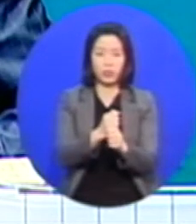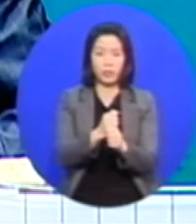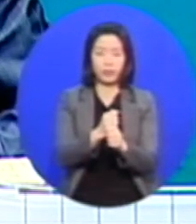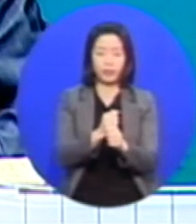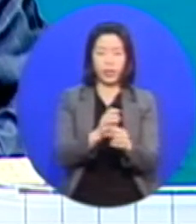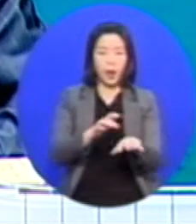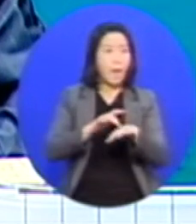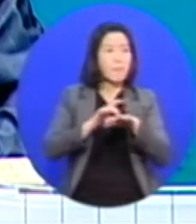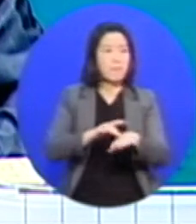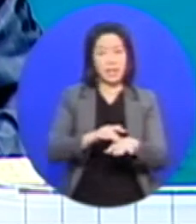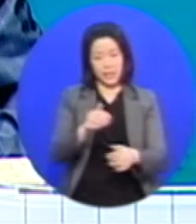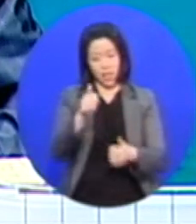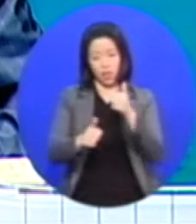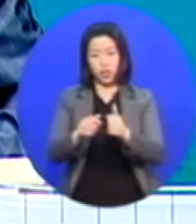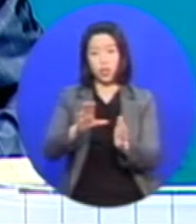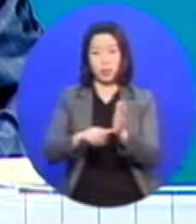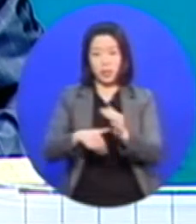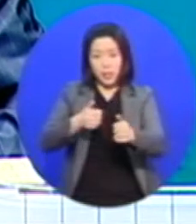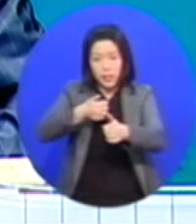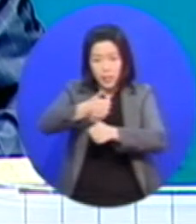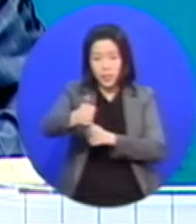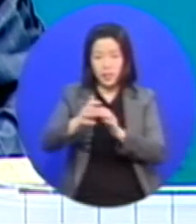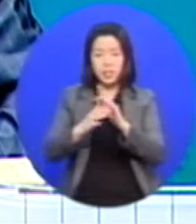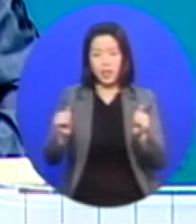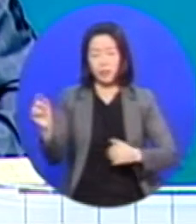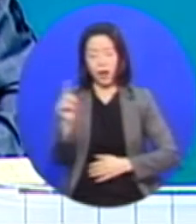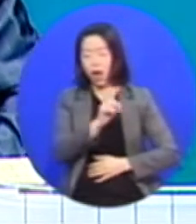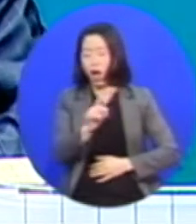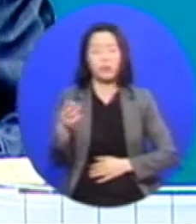마귀가 시험할 때 이길 사람은 아무도 없어요